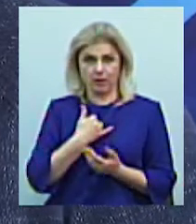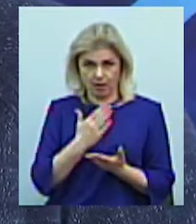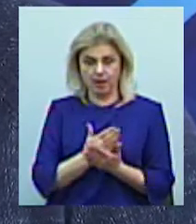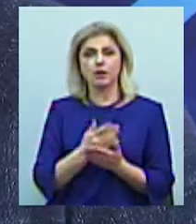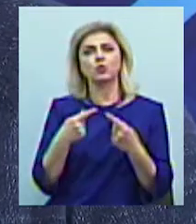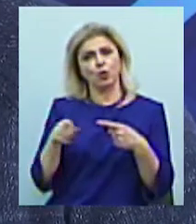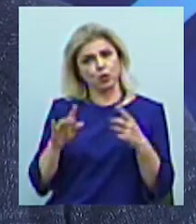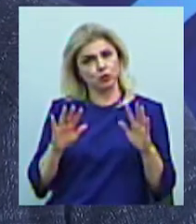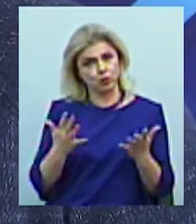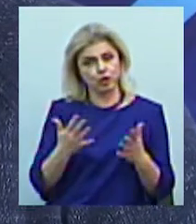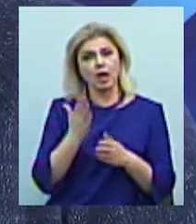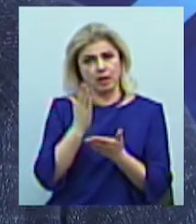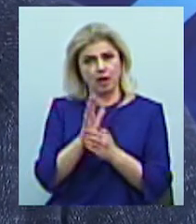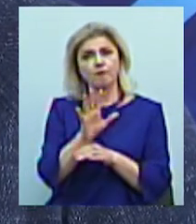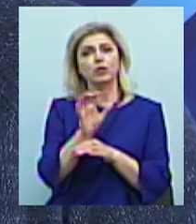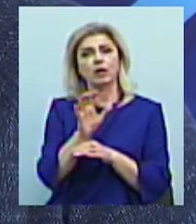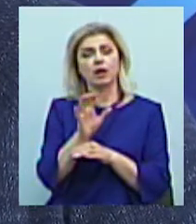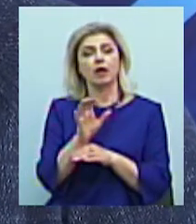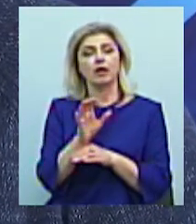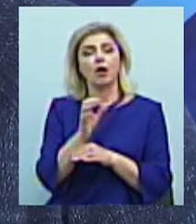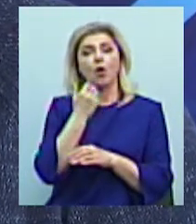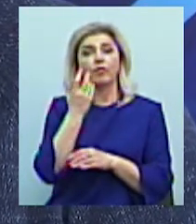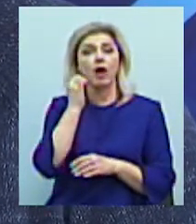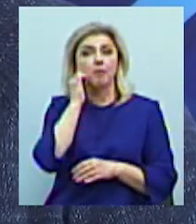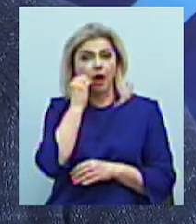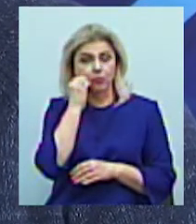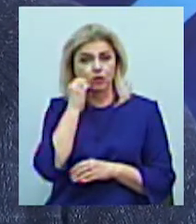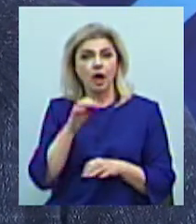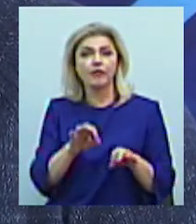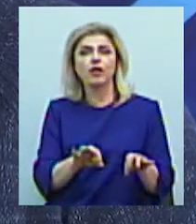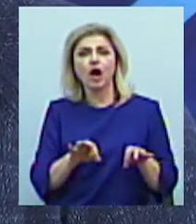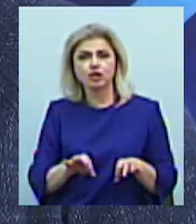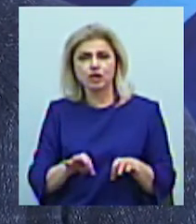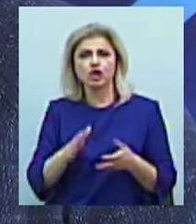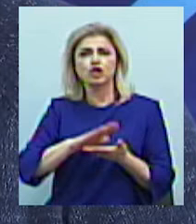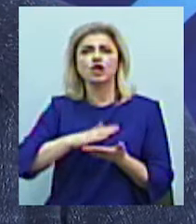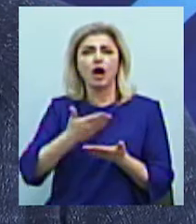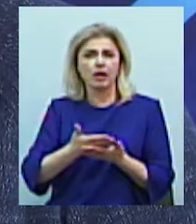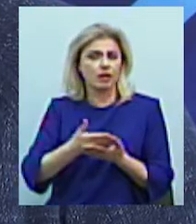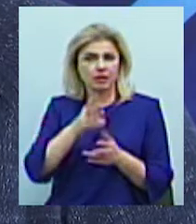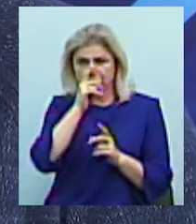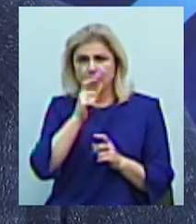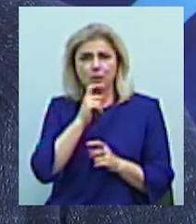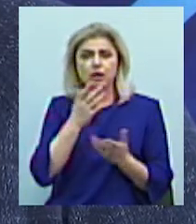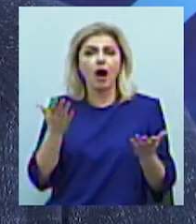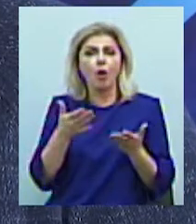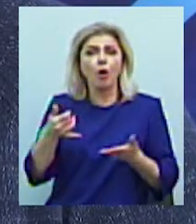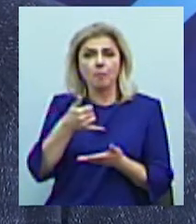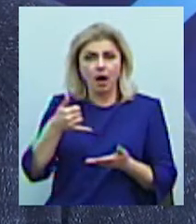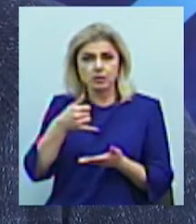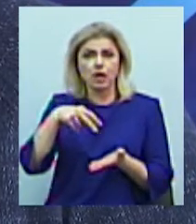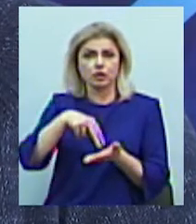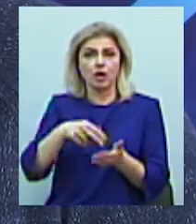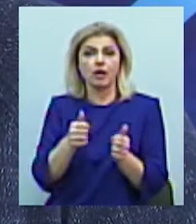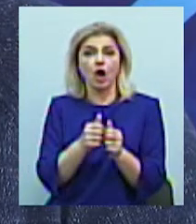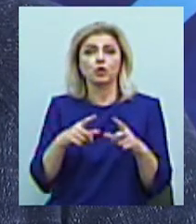на всякий случай. Или второй случай, когда бабушка с тачкой, с какими-то жареными, непонятными, на каком масле пирожками стоит около калитки,